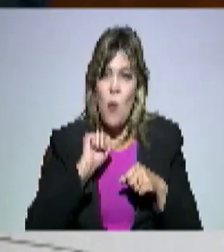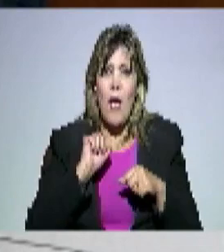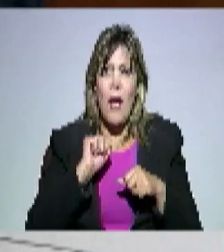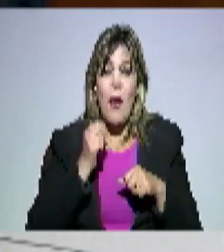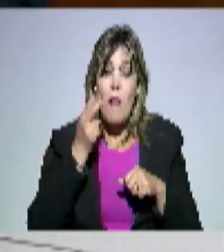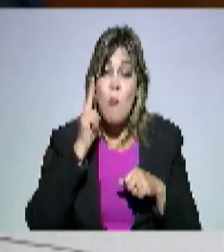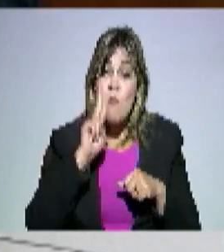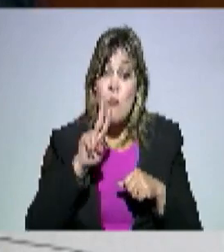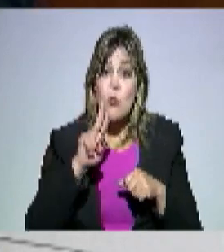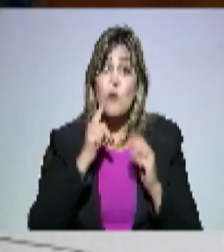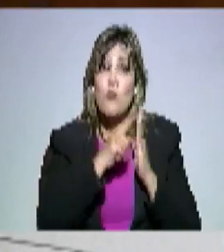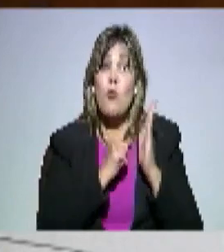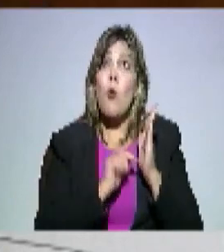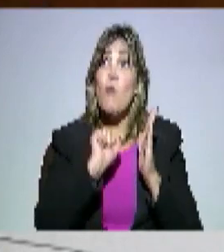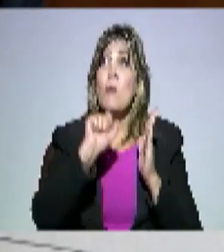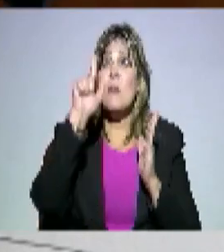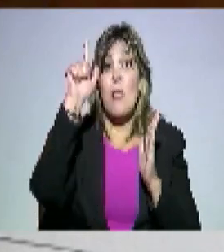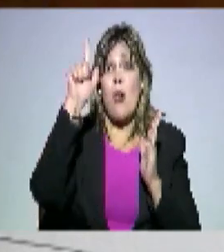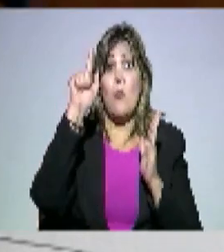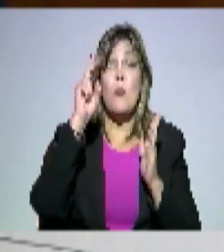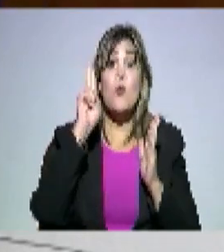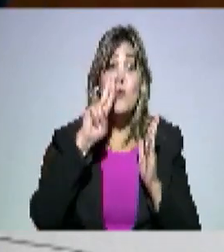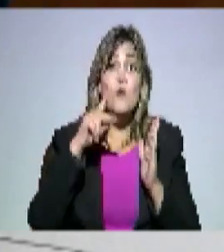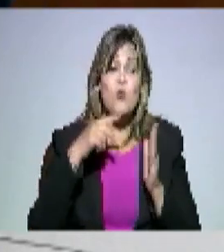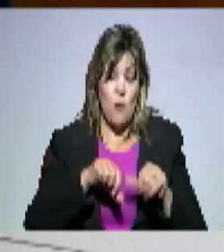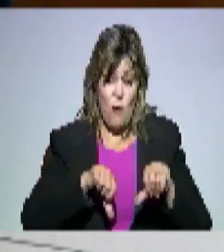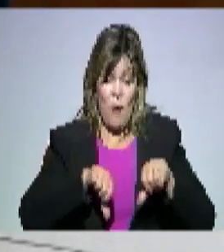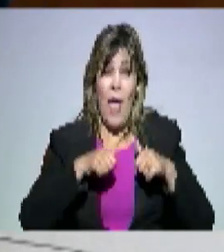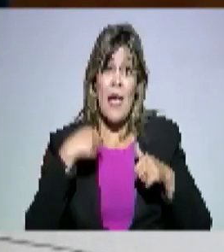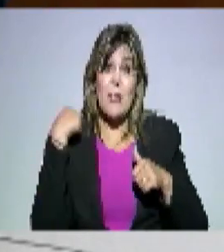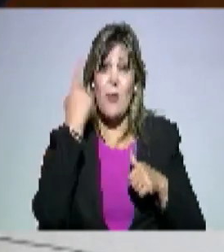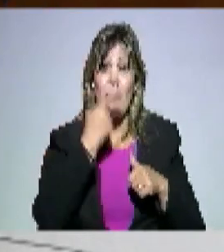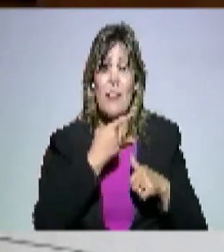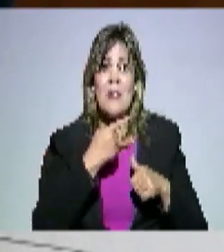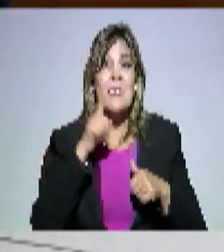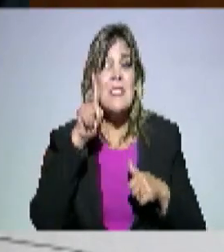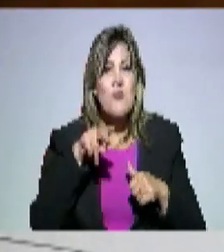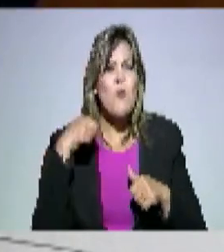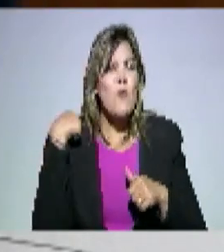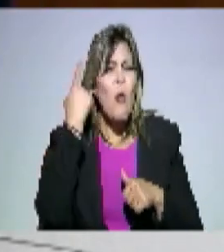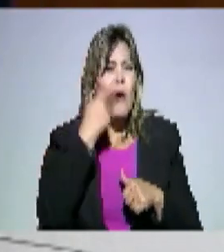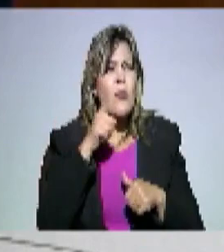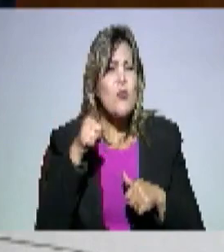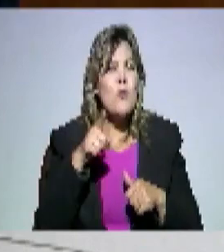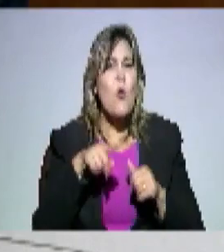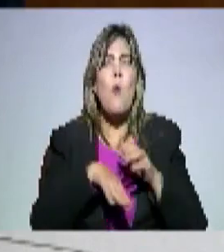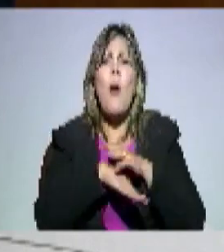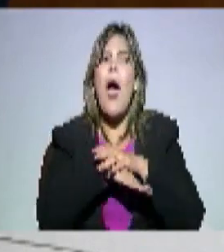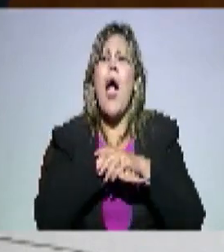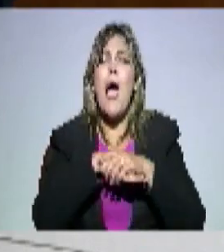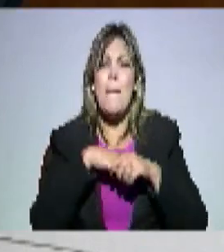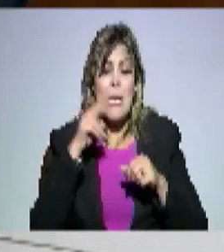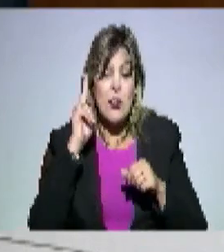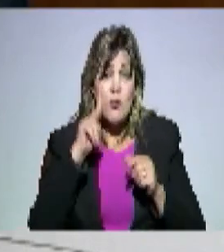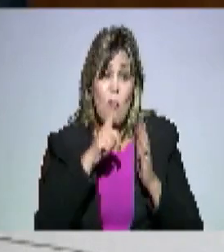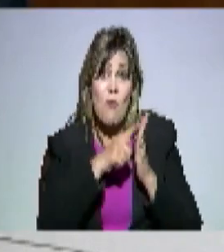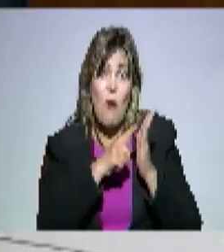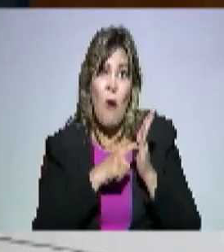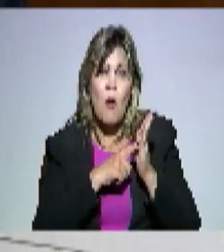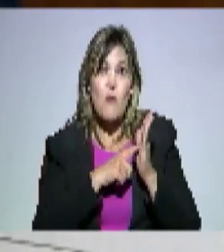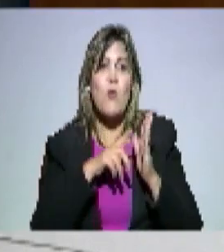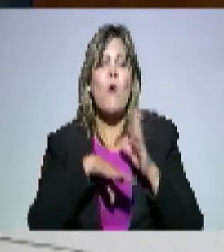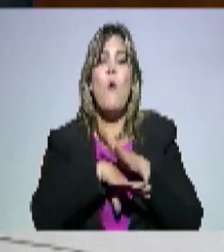القديسين لاقي القديسين عاشوا الوصيه ونفذها مهما كانت الوصيه صعبه مهما كان الوصيه